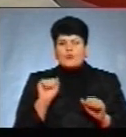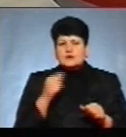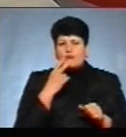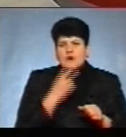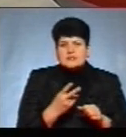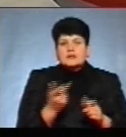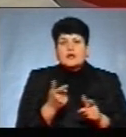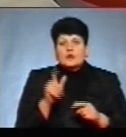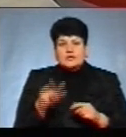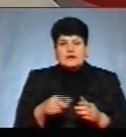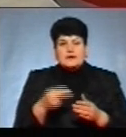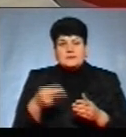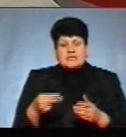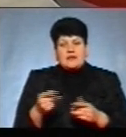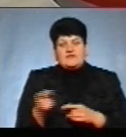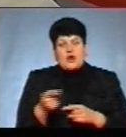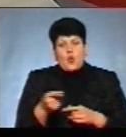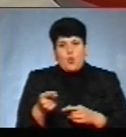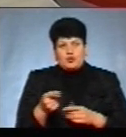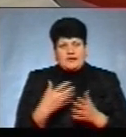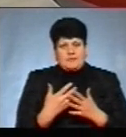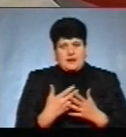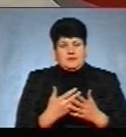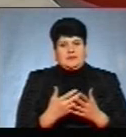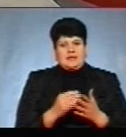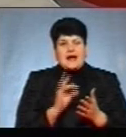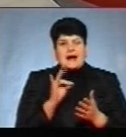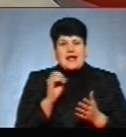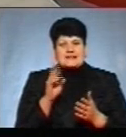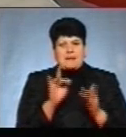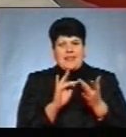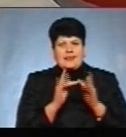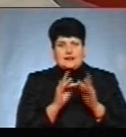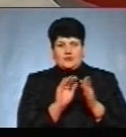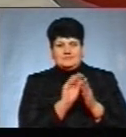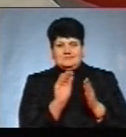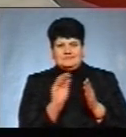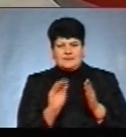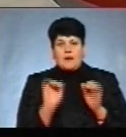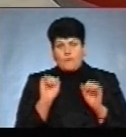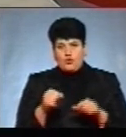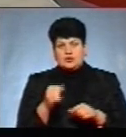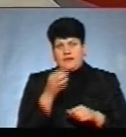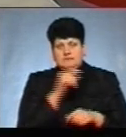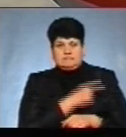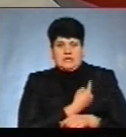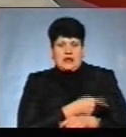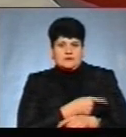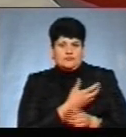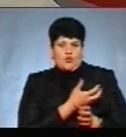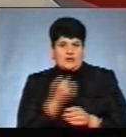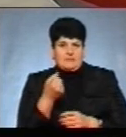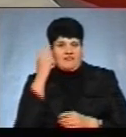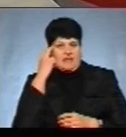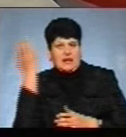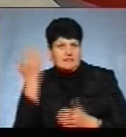в різних регіонах. Тобто сьогодні пацієнт, який виписав в Тернополі, саме отримав цей рецепт електронний, він може його медикаменти отримати, наприклад,